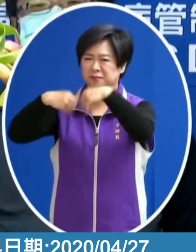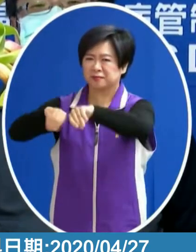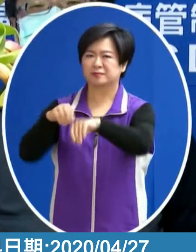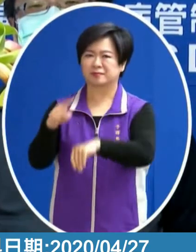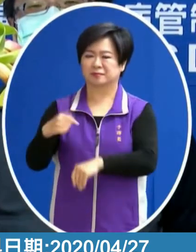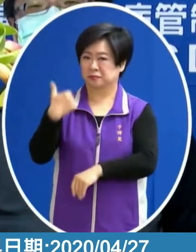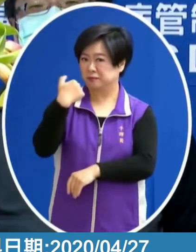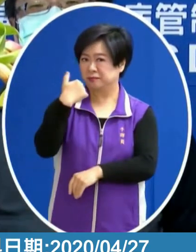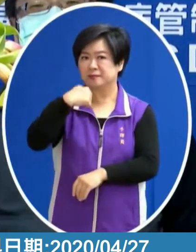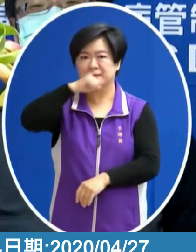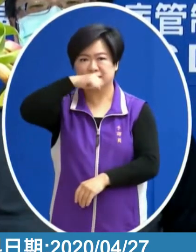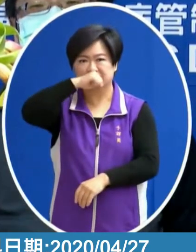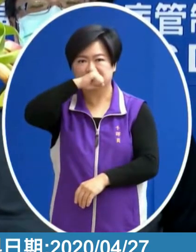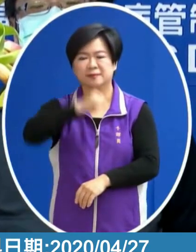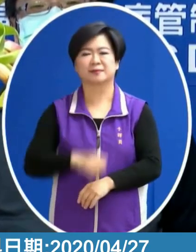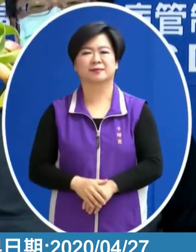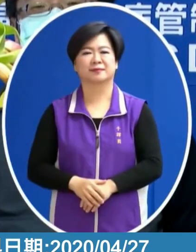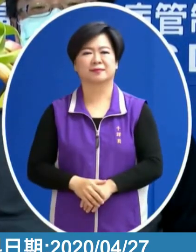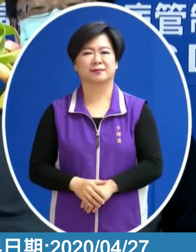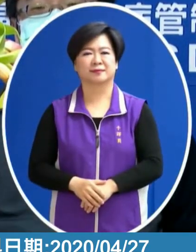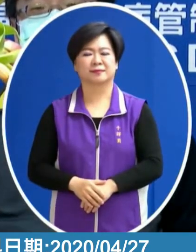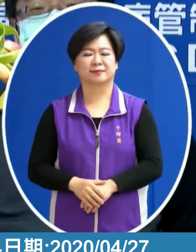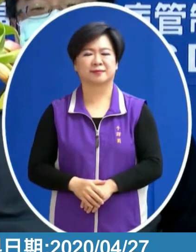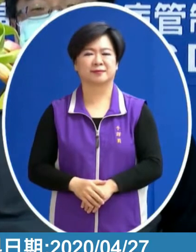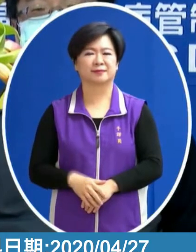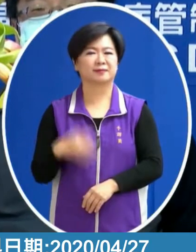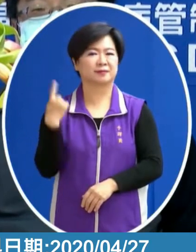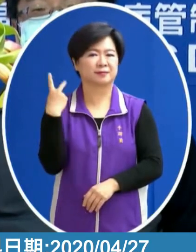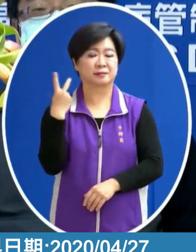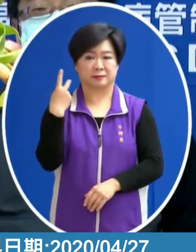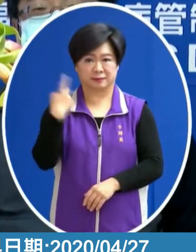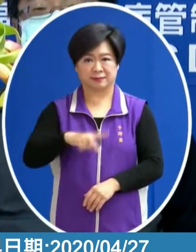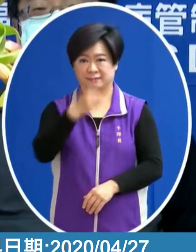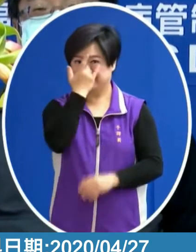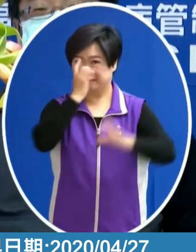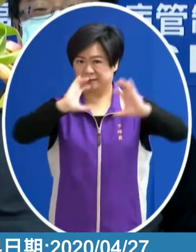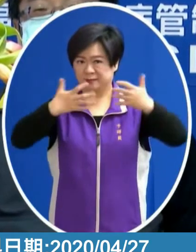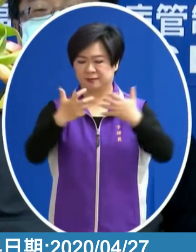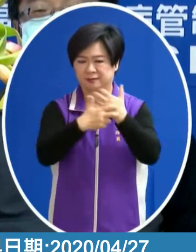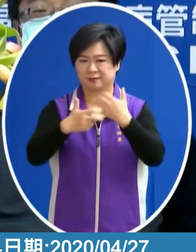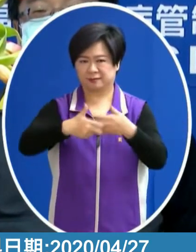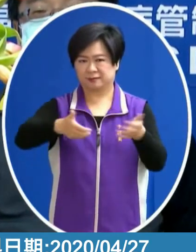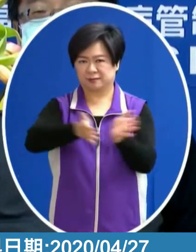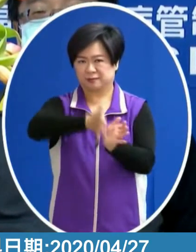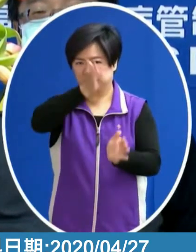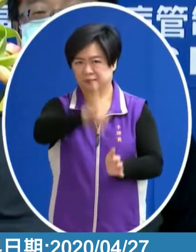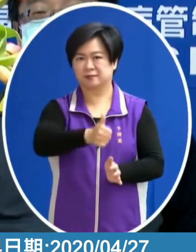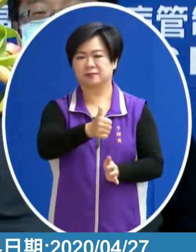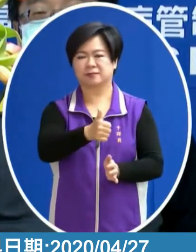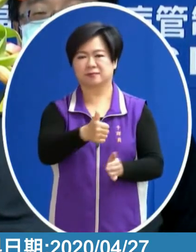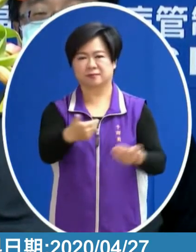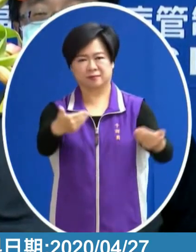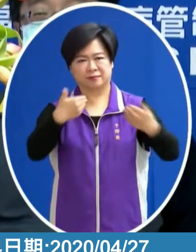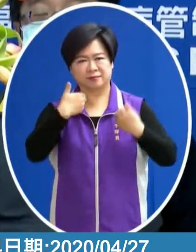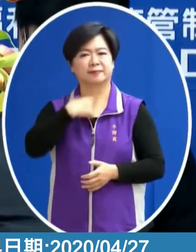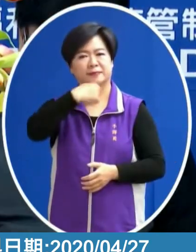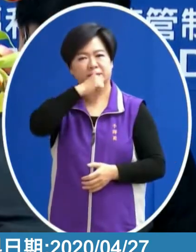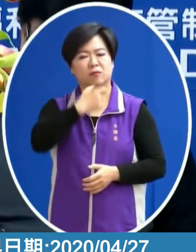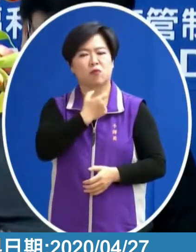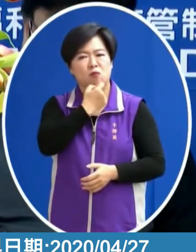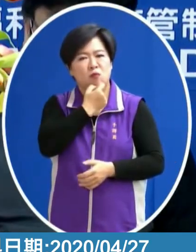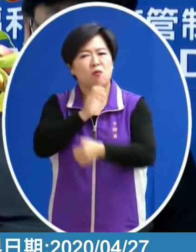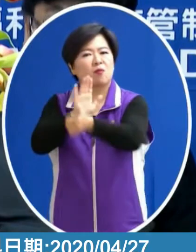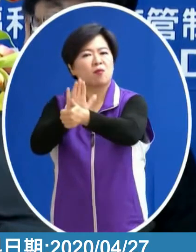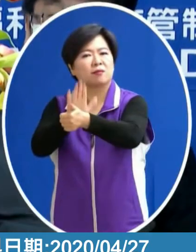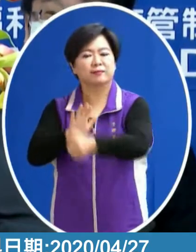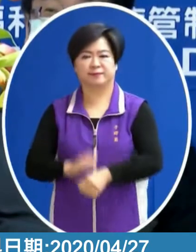意哈。就像他们前两天我们也接到，好，德国卫生部的部长，好，来给我们一些感谢。我